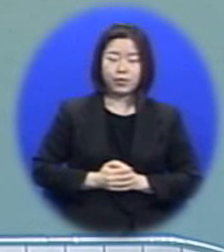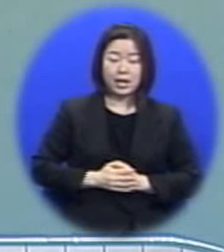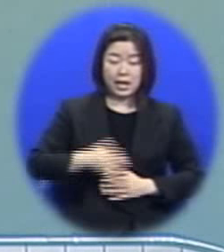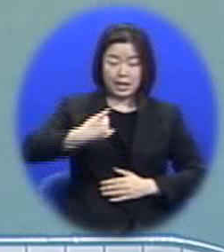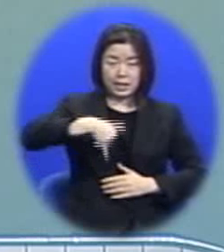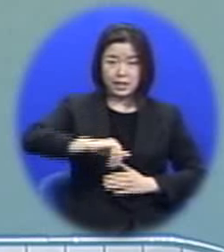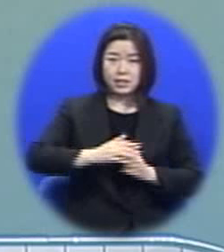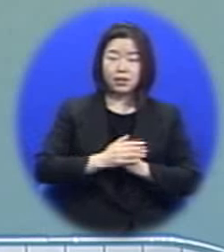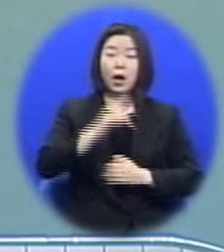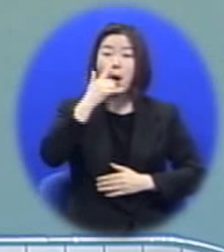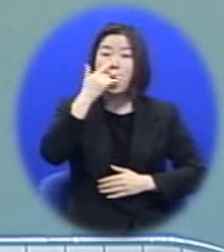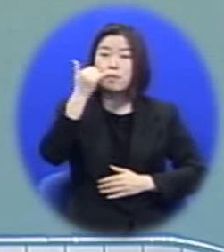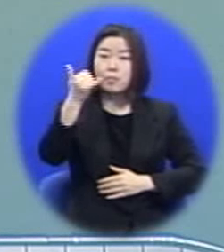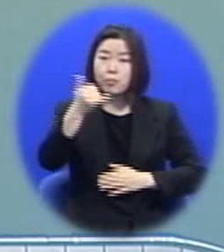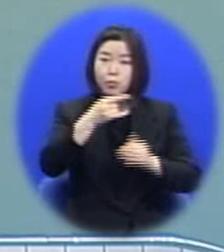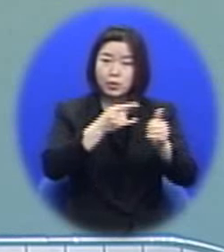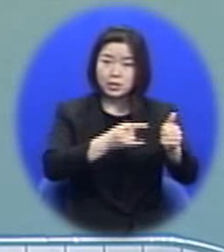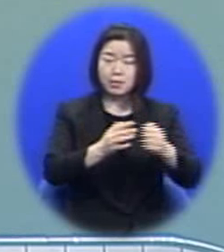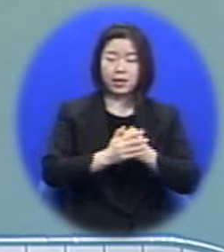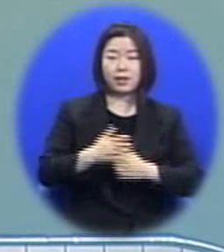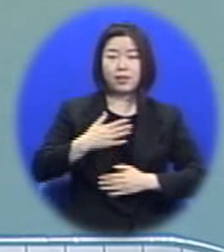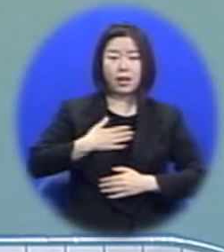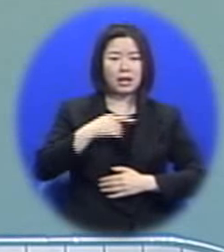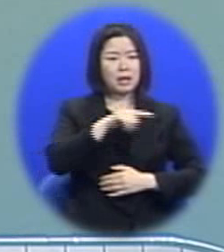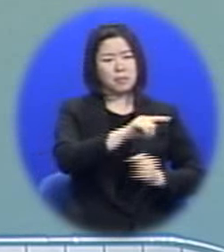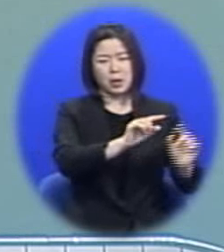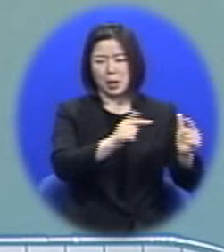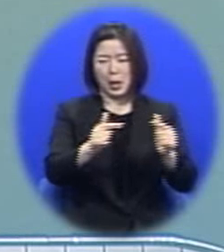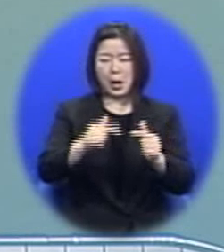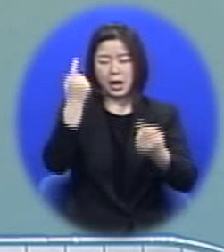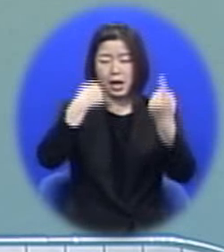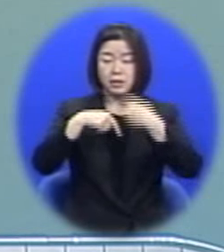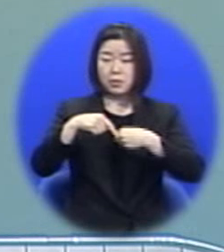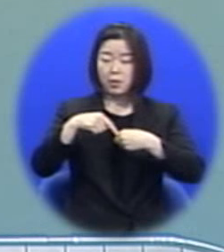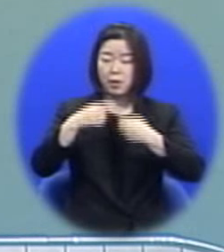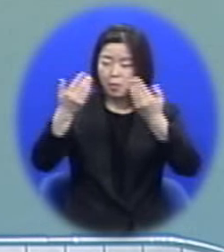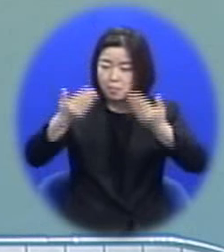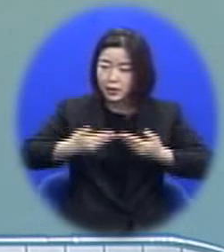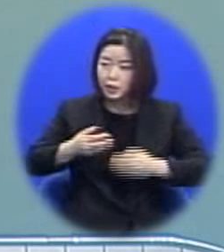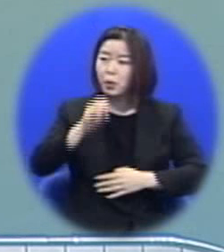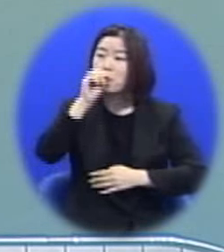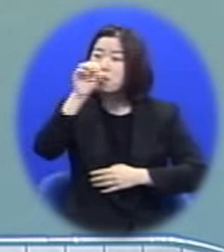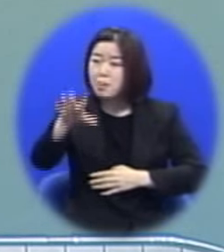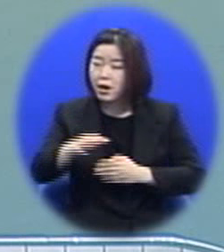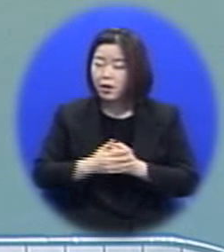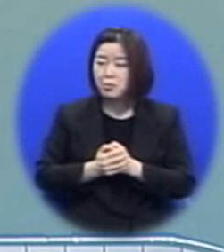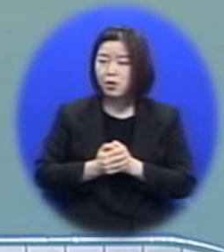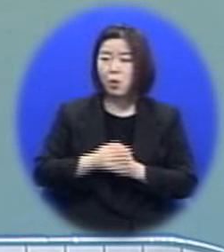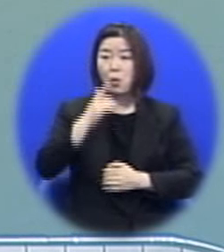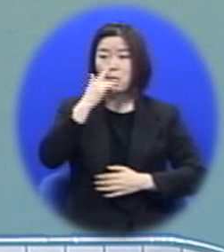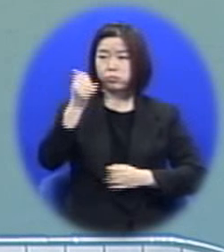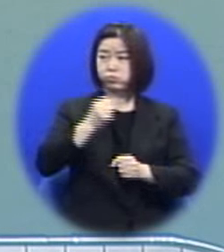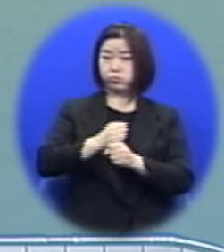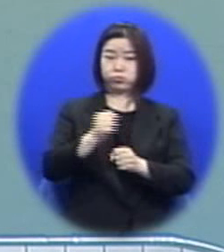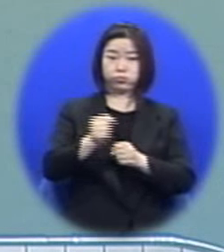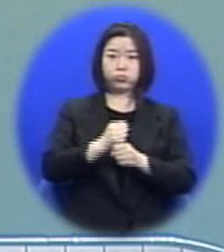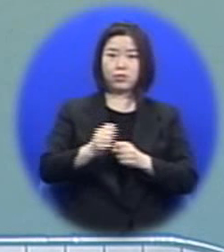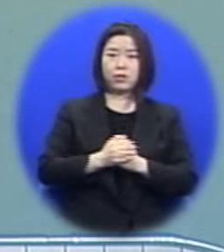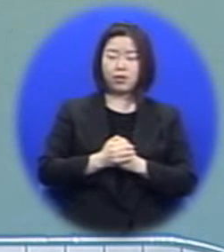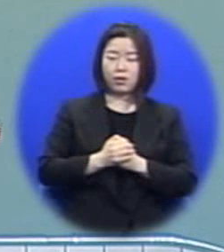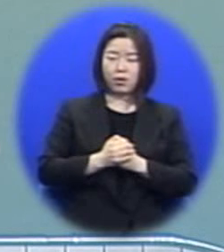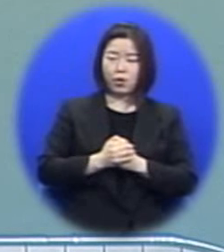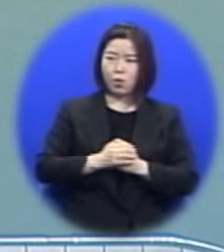자녀들이 부모님에게 내가 이런 상처를 받았다고 이야기를 하면 부모님은 당황해합니다.